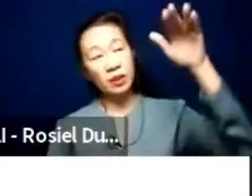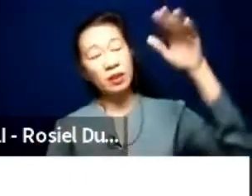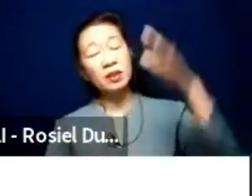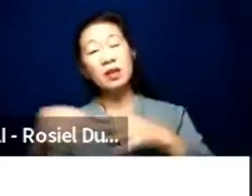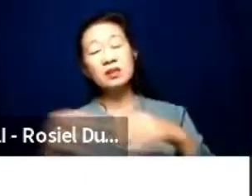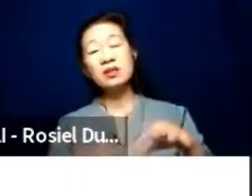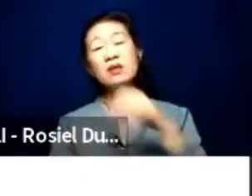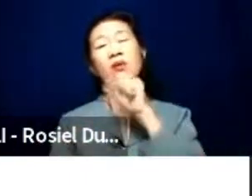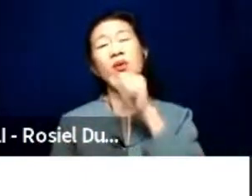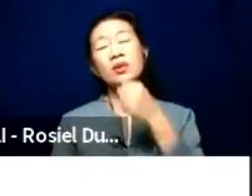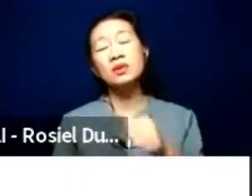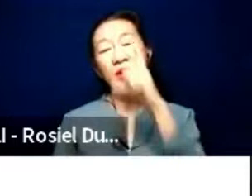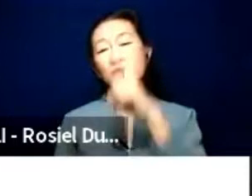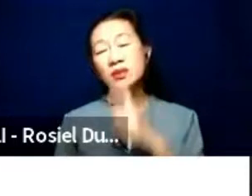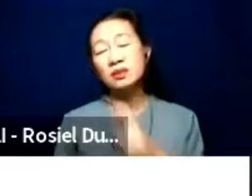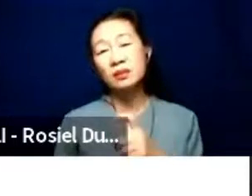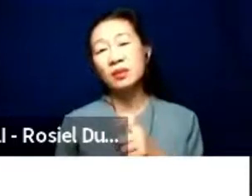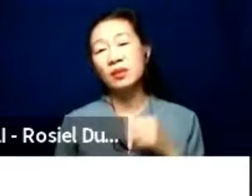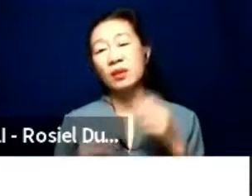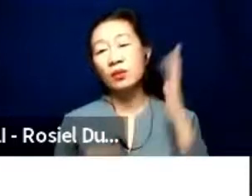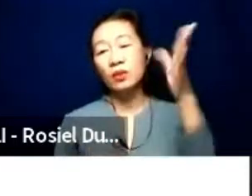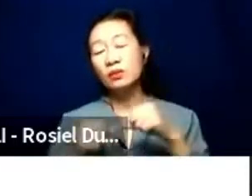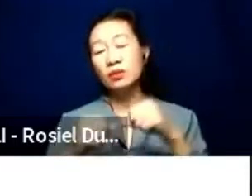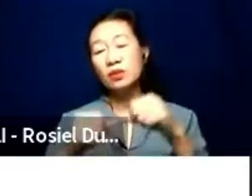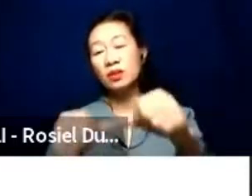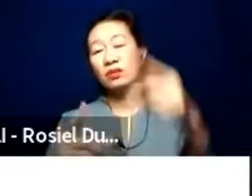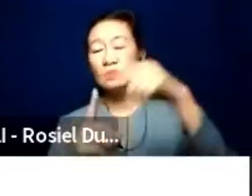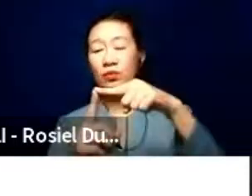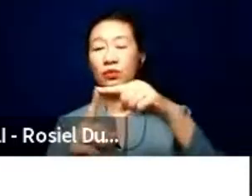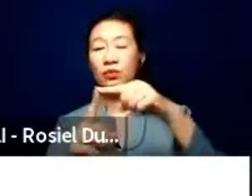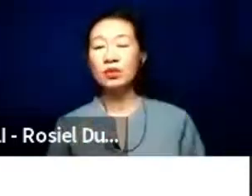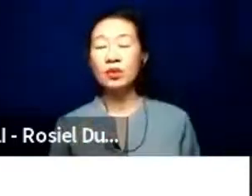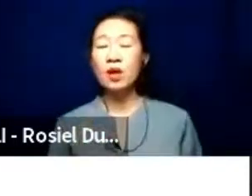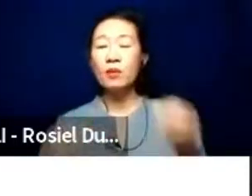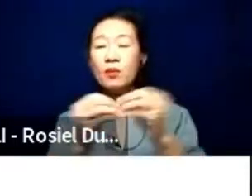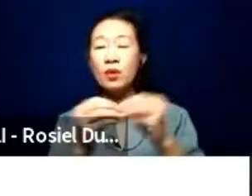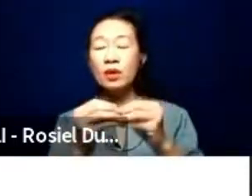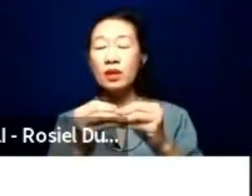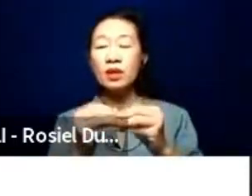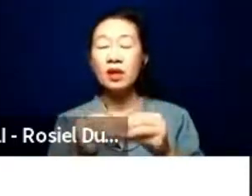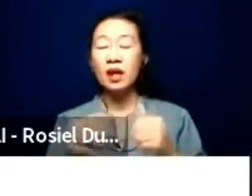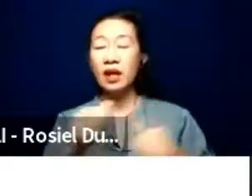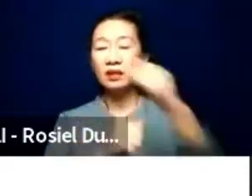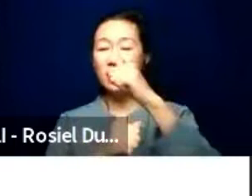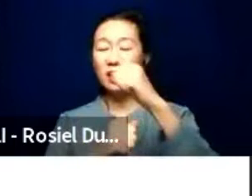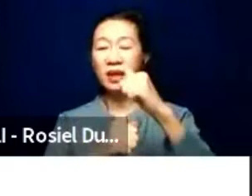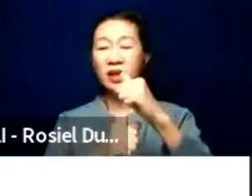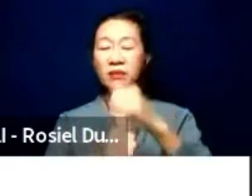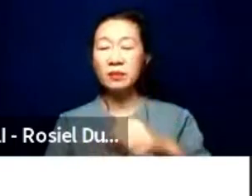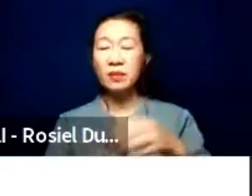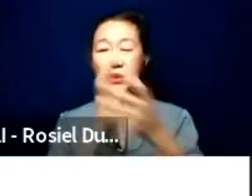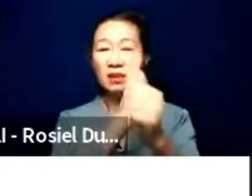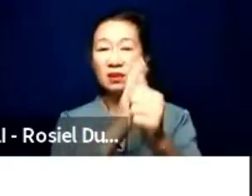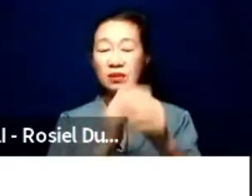they get older, they will continue to need more advanced self-help skills, no, to be